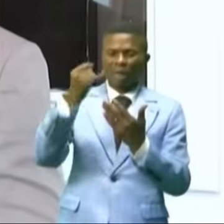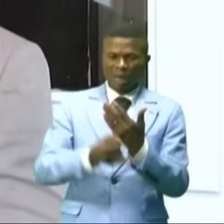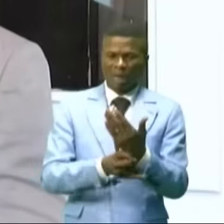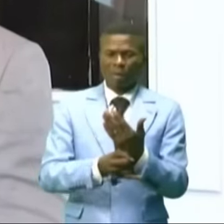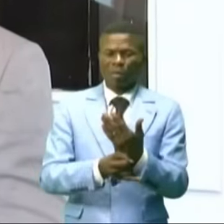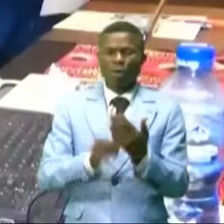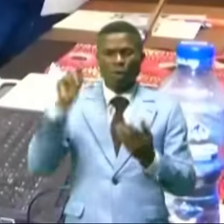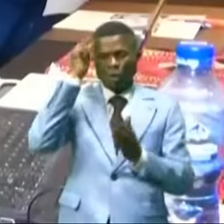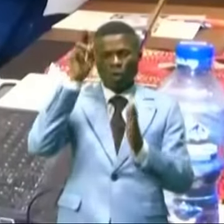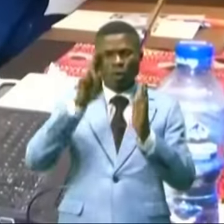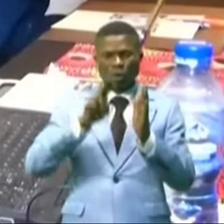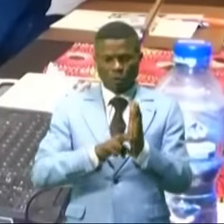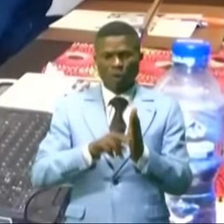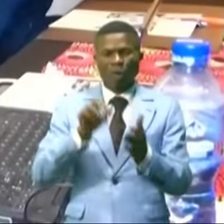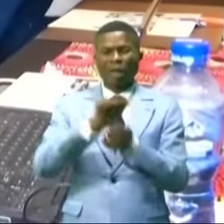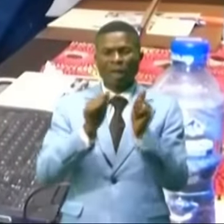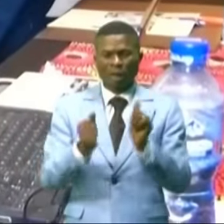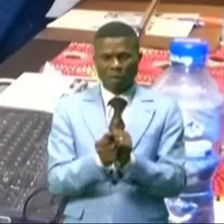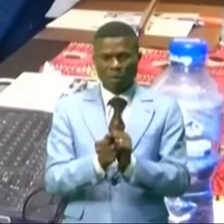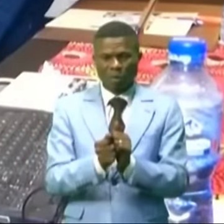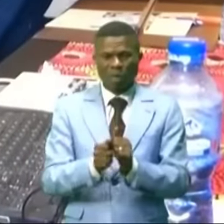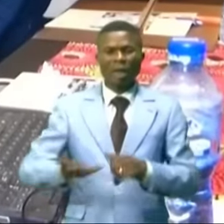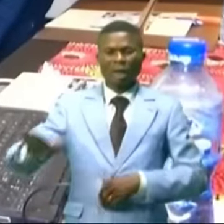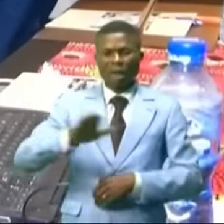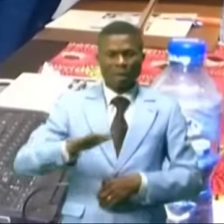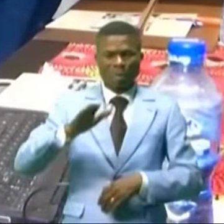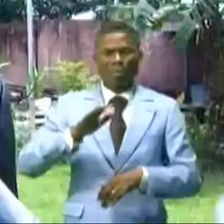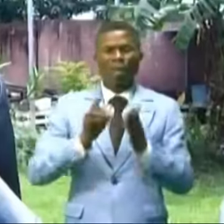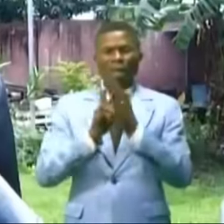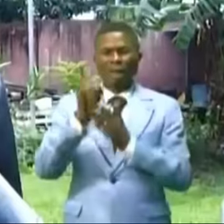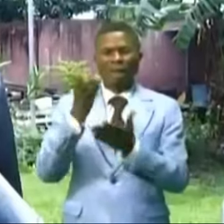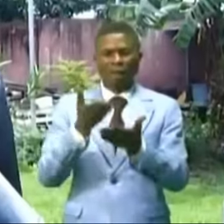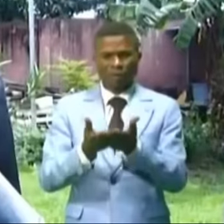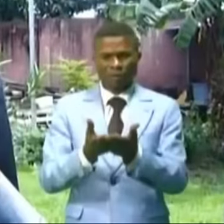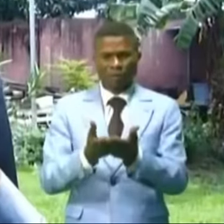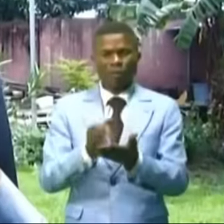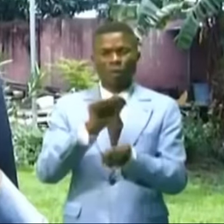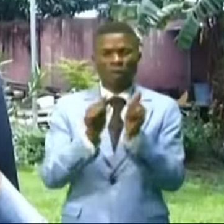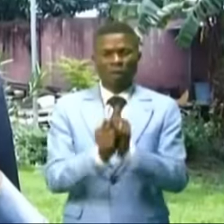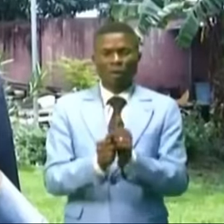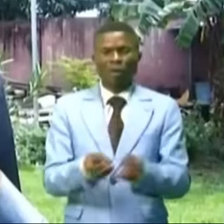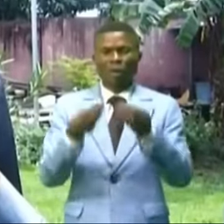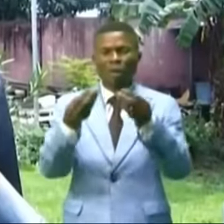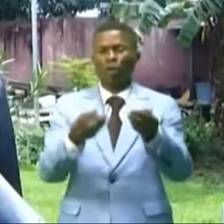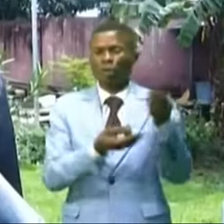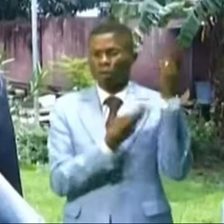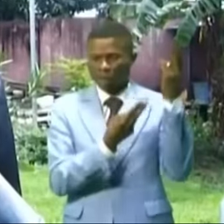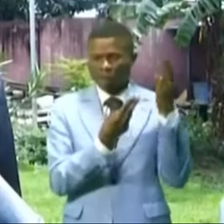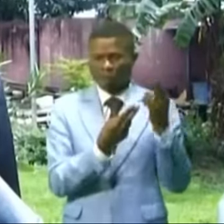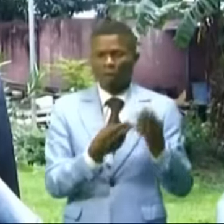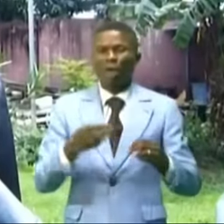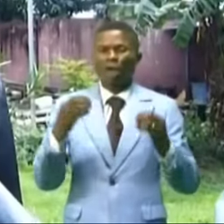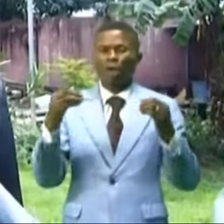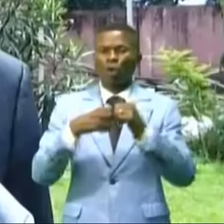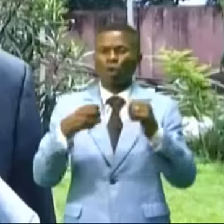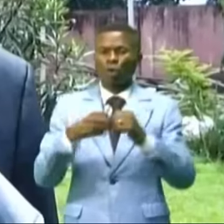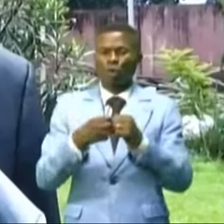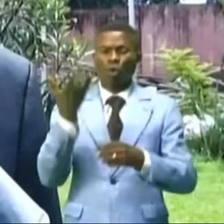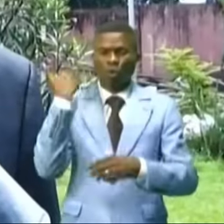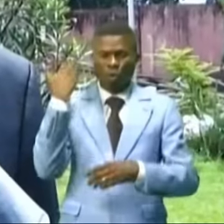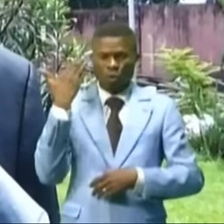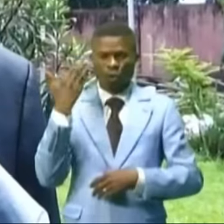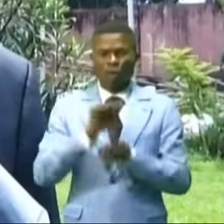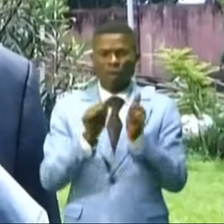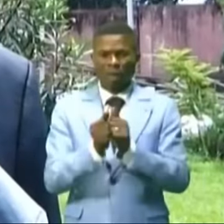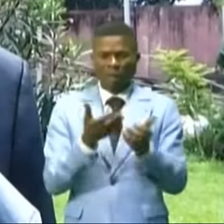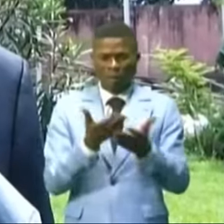gouvernementaux, les thématiques que les États veulent développer, dont les questions de valorisation des ressources en eau. En la matière, l'eau